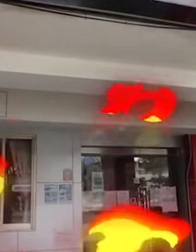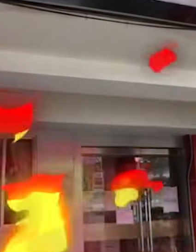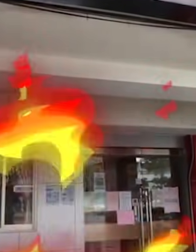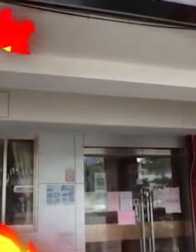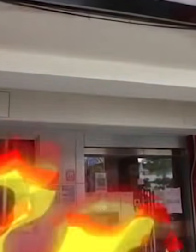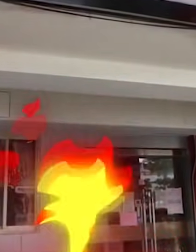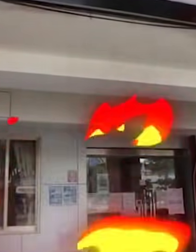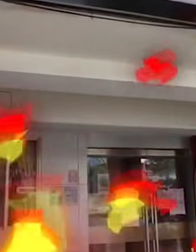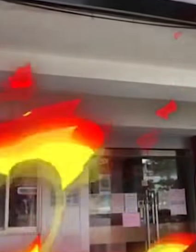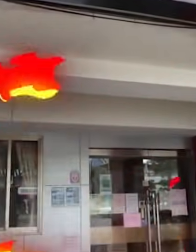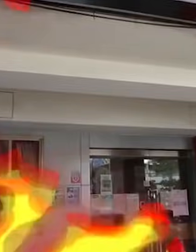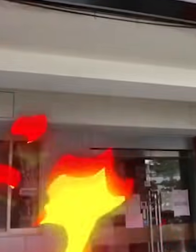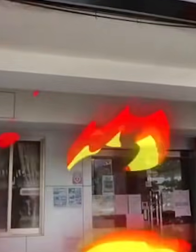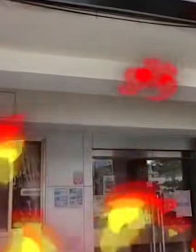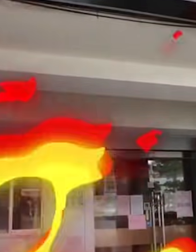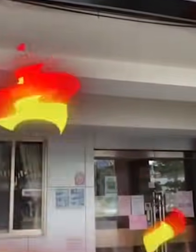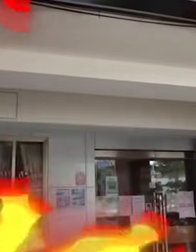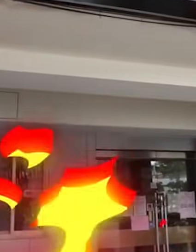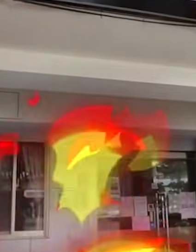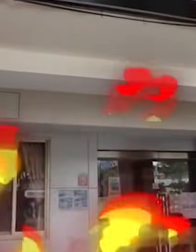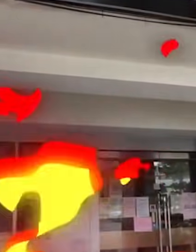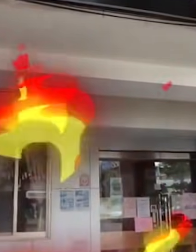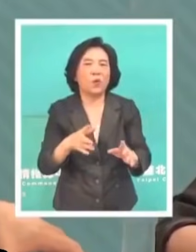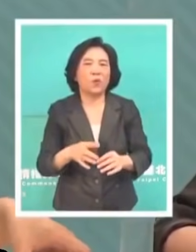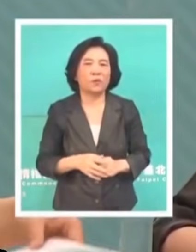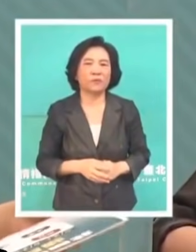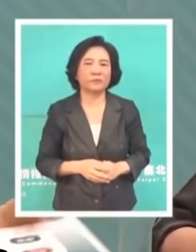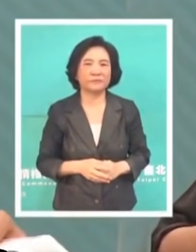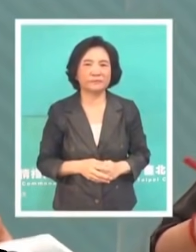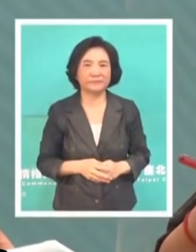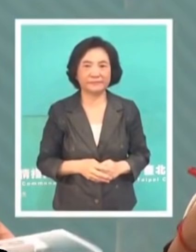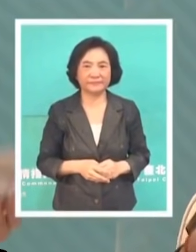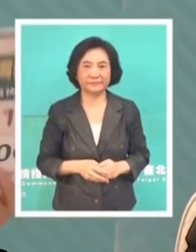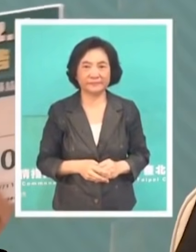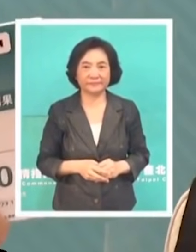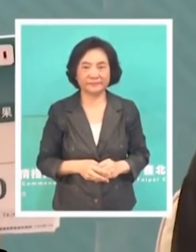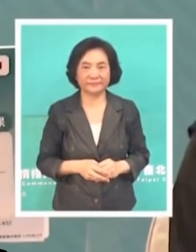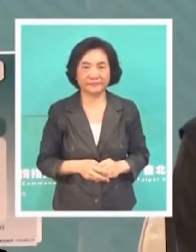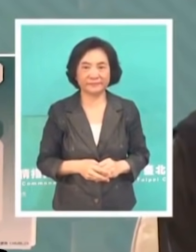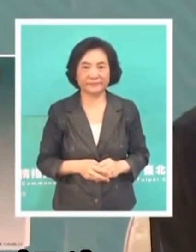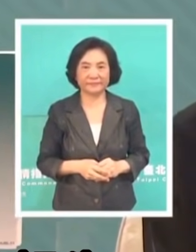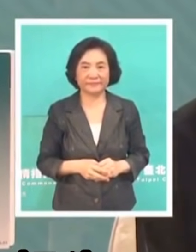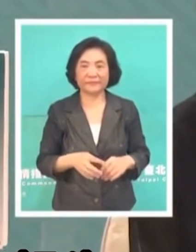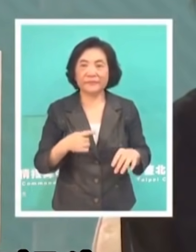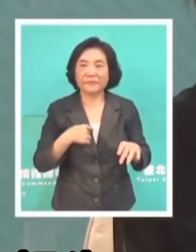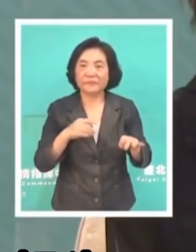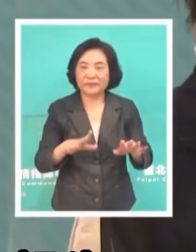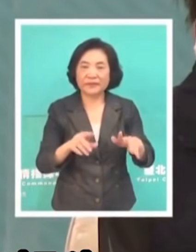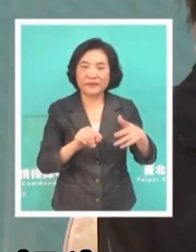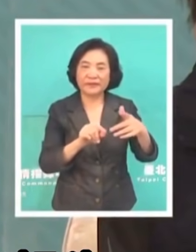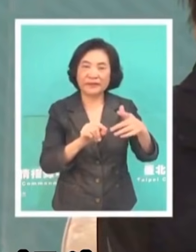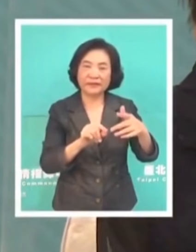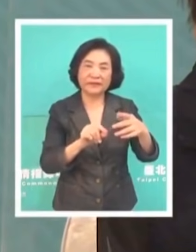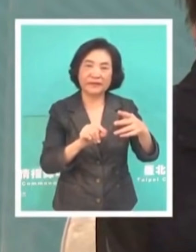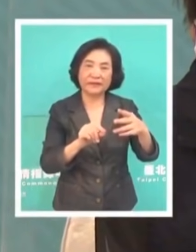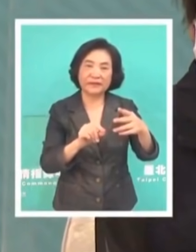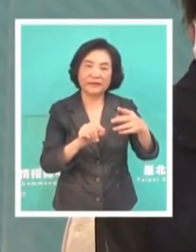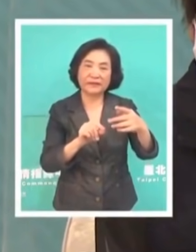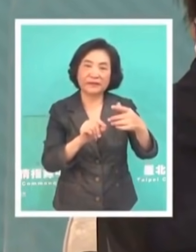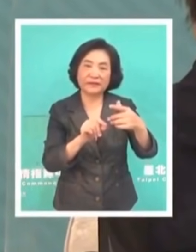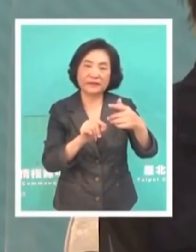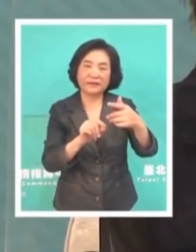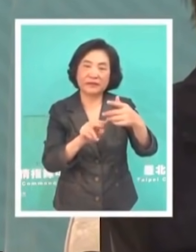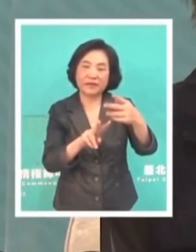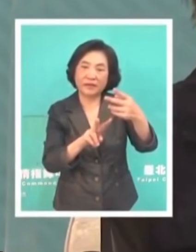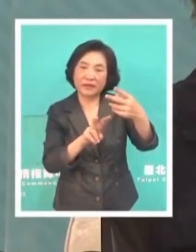火同时烧起来，把市民们搞得很紧张。不过柯市长似乎老神在在，今天搬出北农的快筛报告，要市民